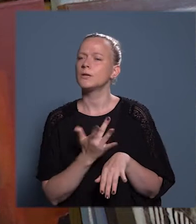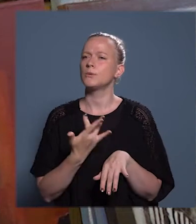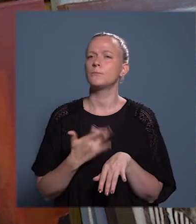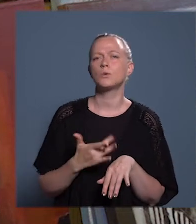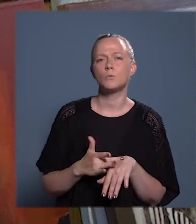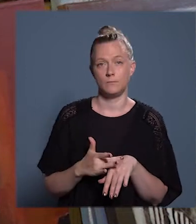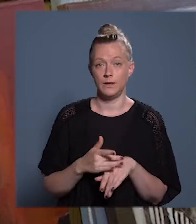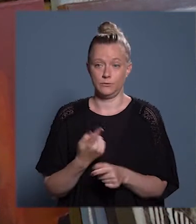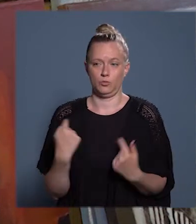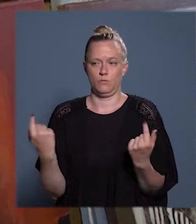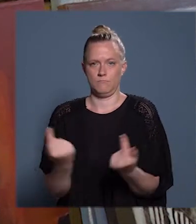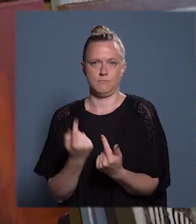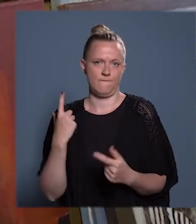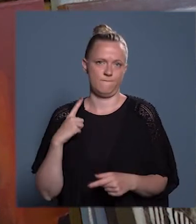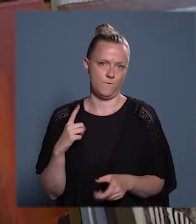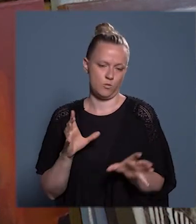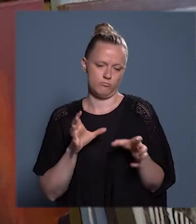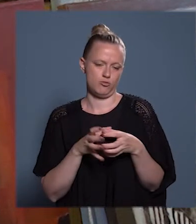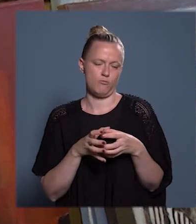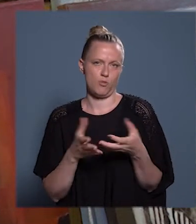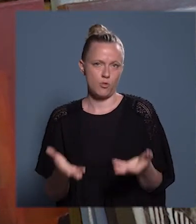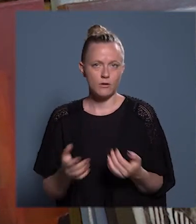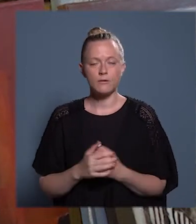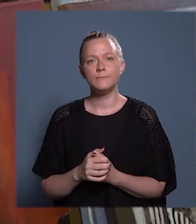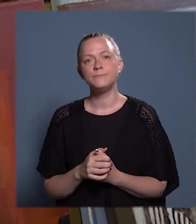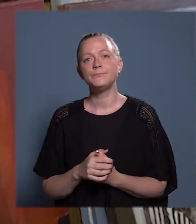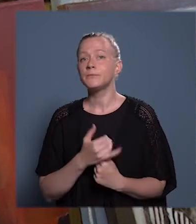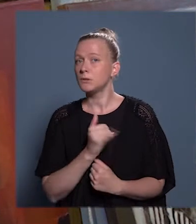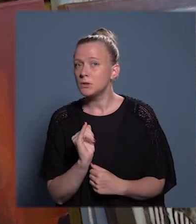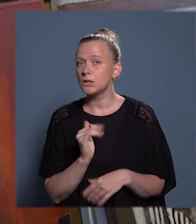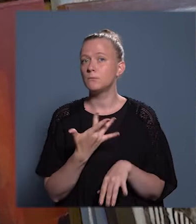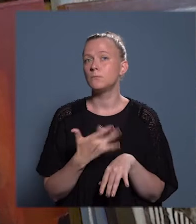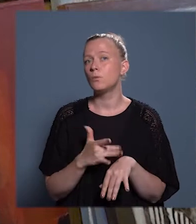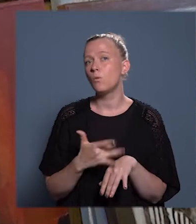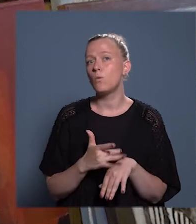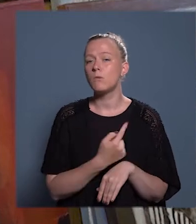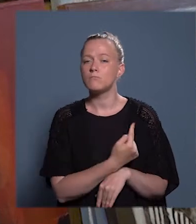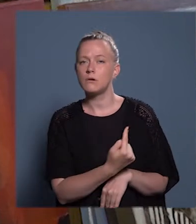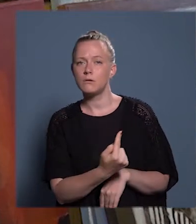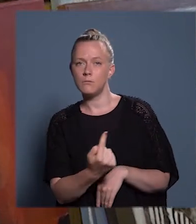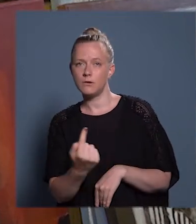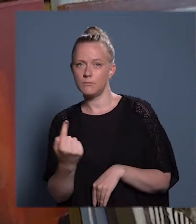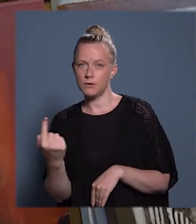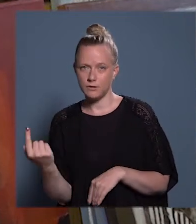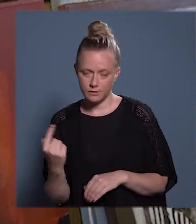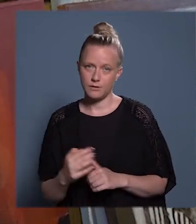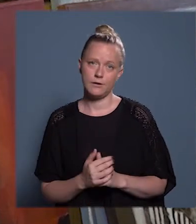többen vagyunk, meg voltunk már kezdettől fogva, mindenki megpróbálta a saját